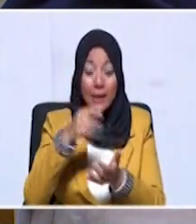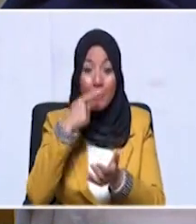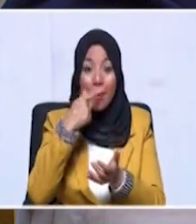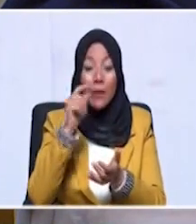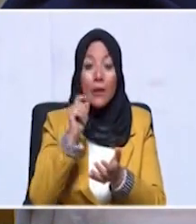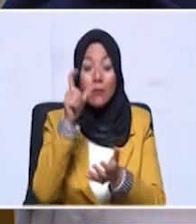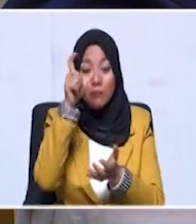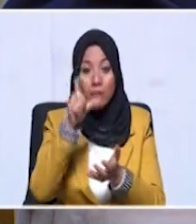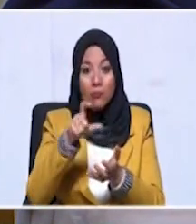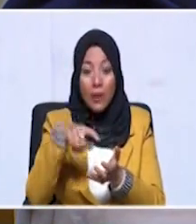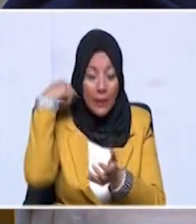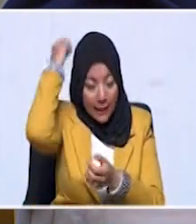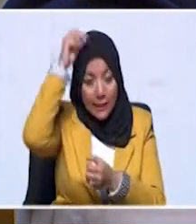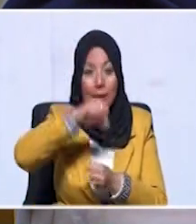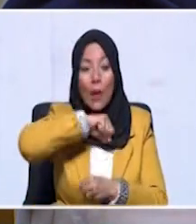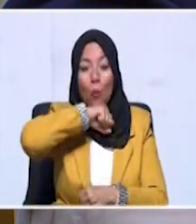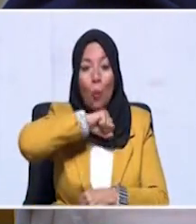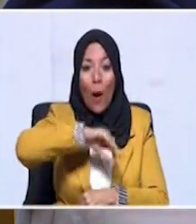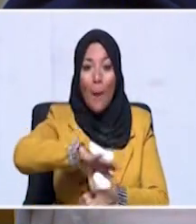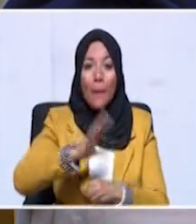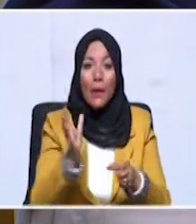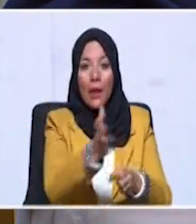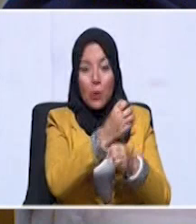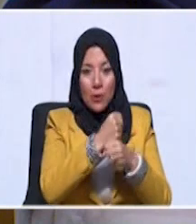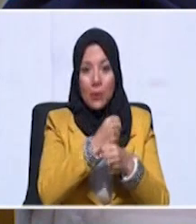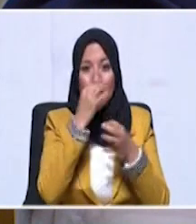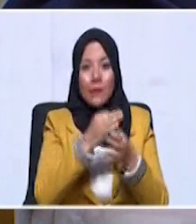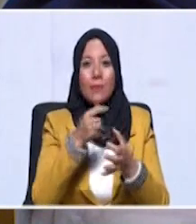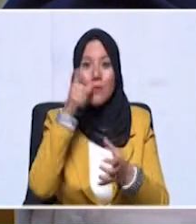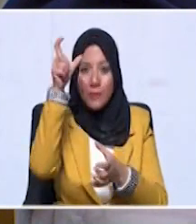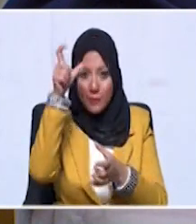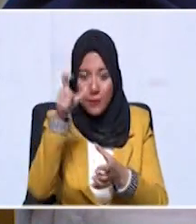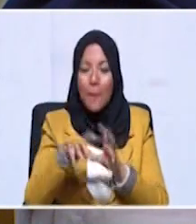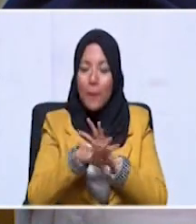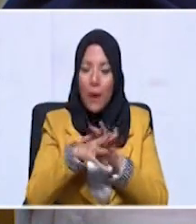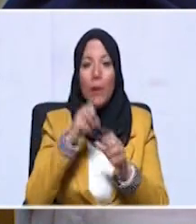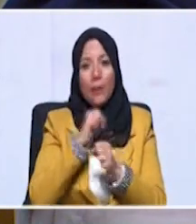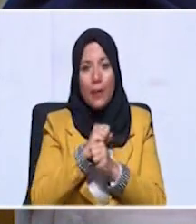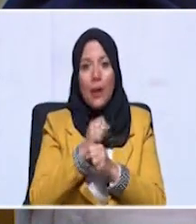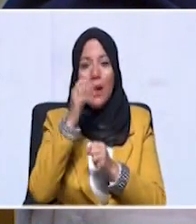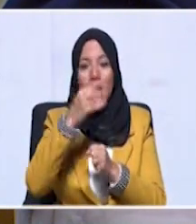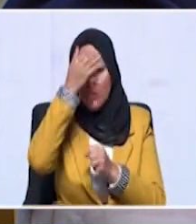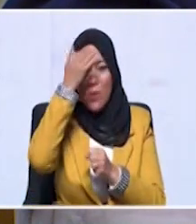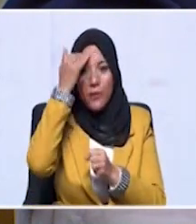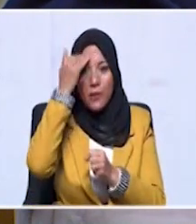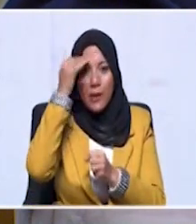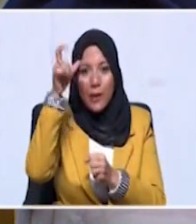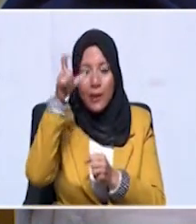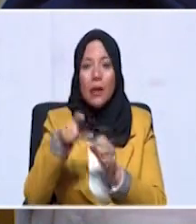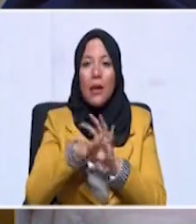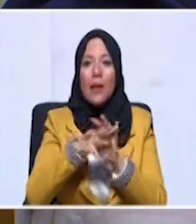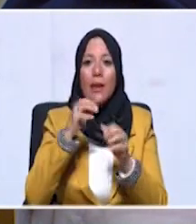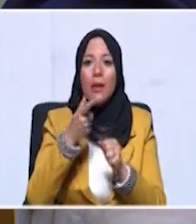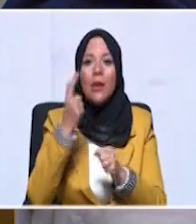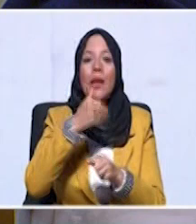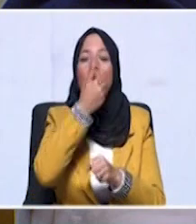جدا والتي تحدثنا عنها منذ قليل اللي كان سيدنا النبي صلى الله عليه وسلم بيحفظ عنها عليها دايما اللي